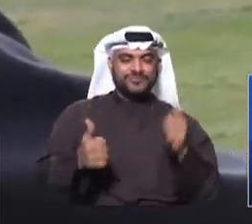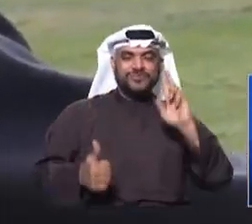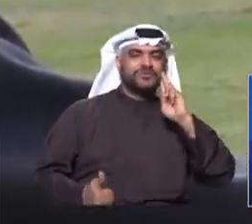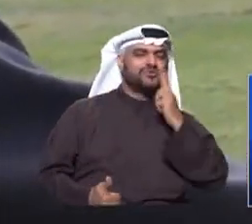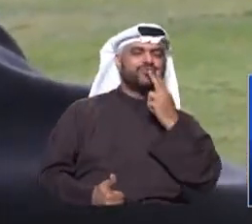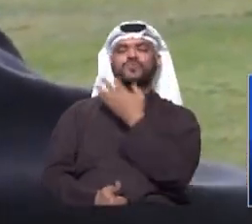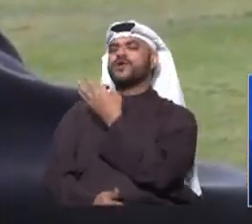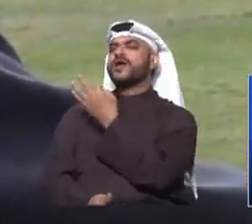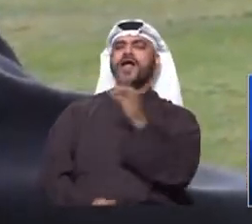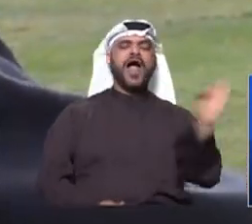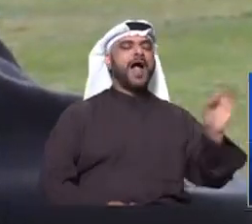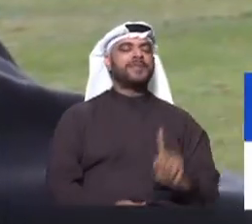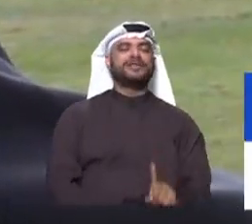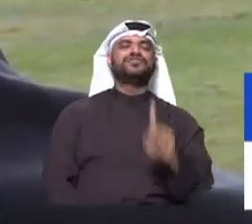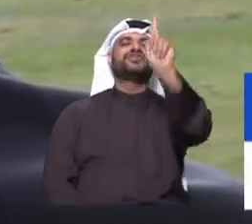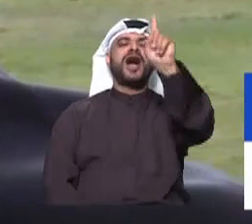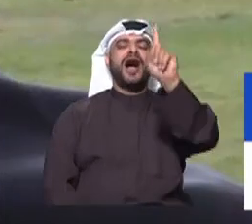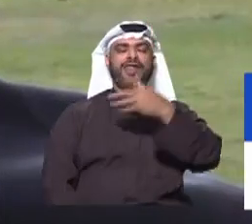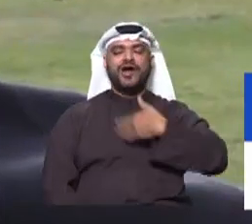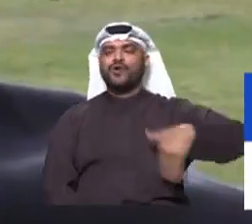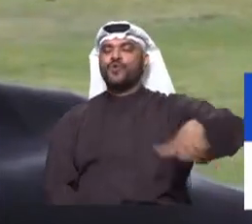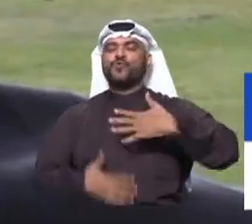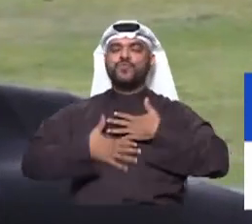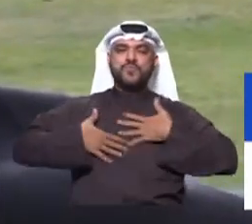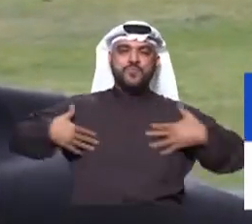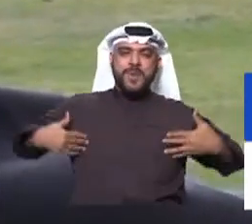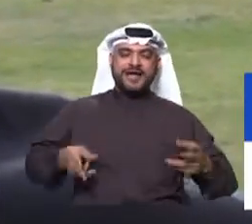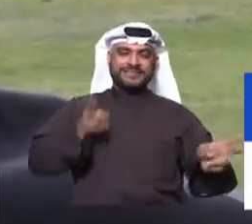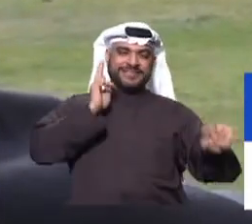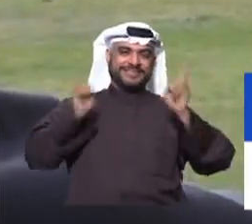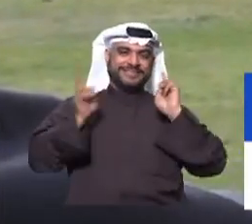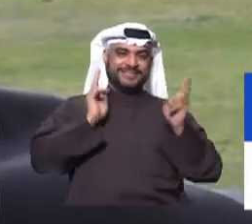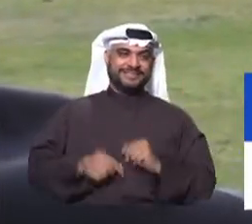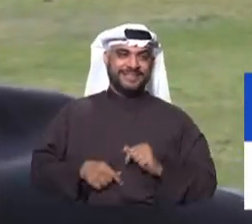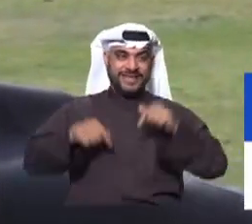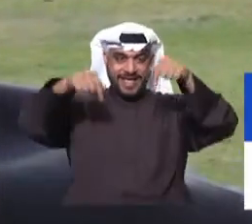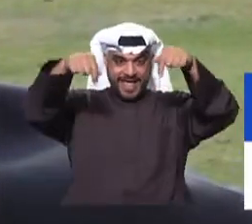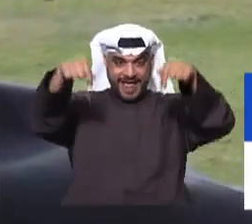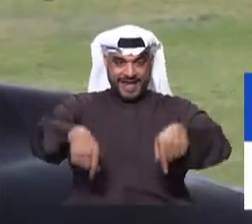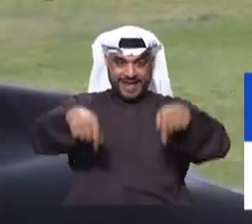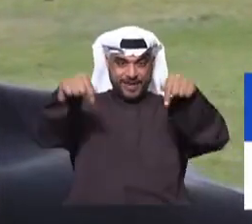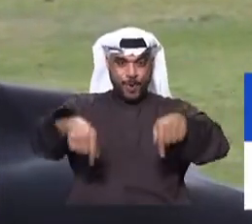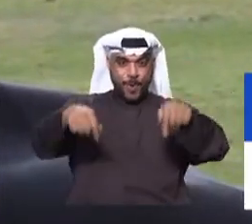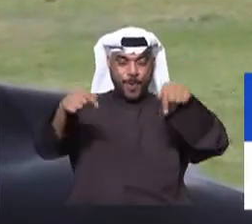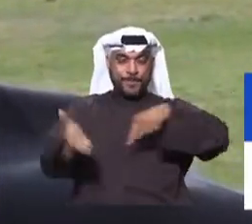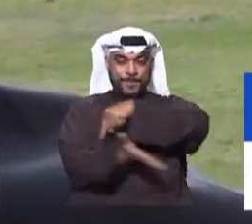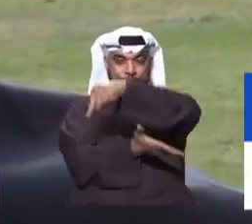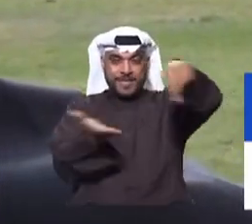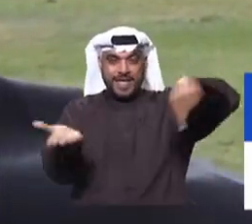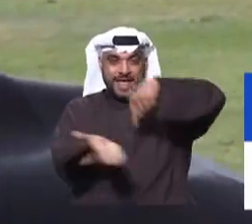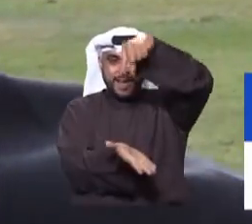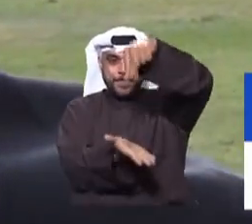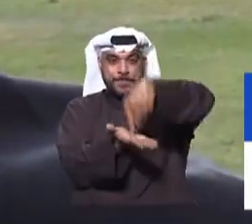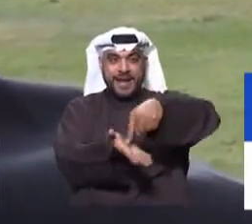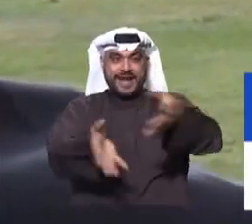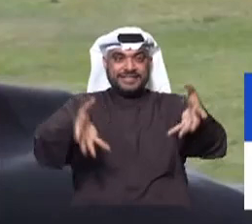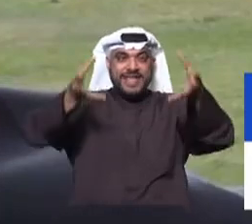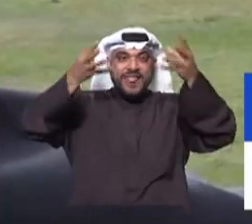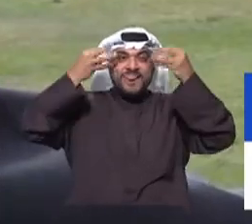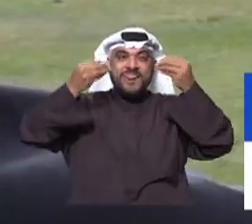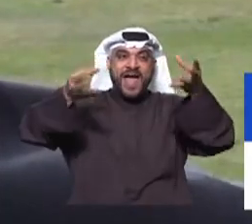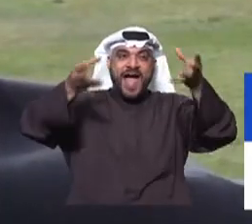الكويت كلها أعياد بإذن الله. اليوم مركز جابر الأحمد الثقافي يقيم هذه الاحتفالية الفعالية اللي سميناها دار